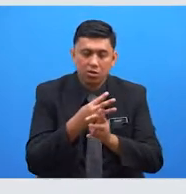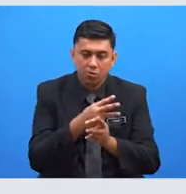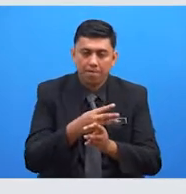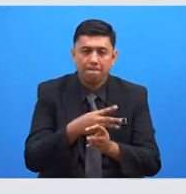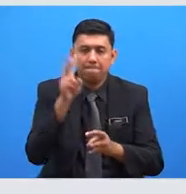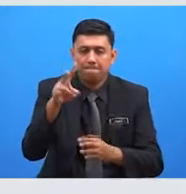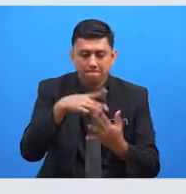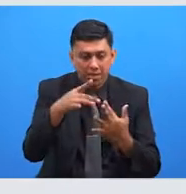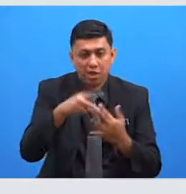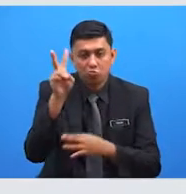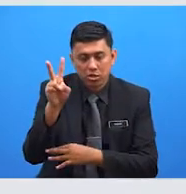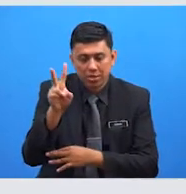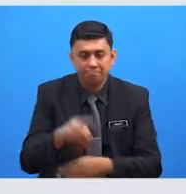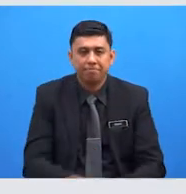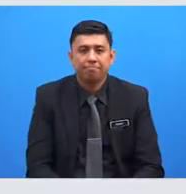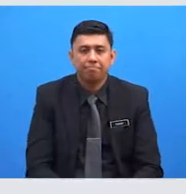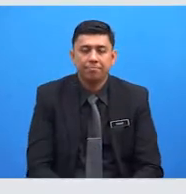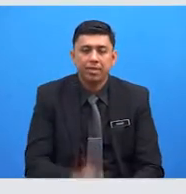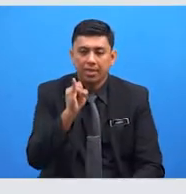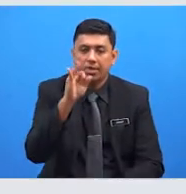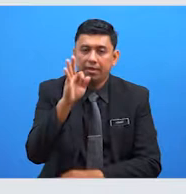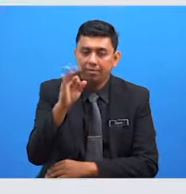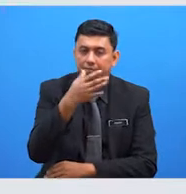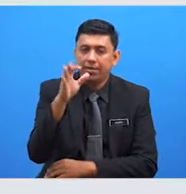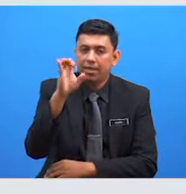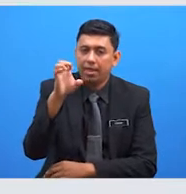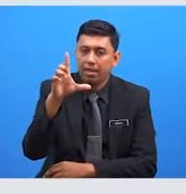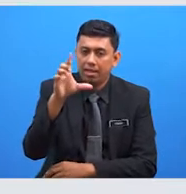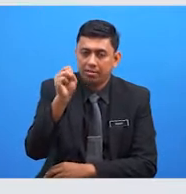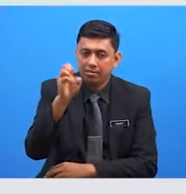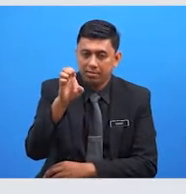dua pilihan iaitu if-else.